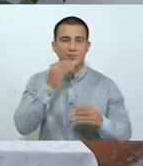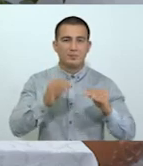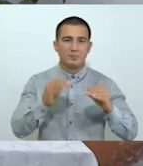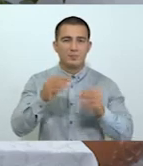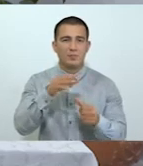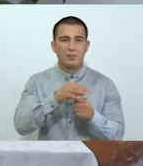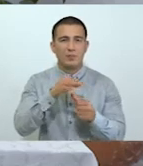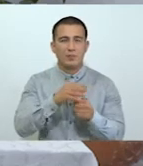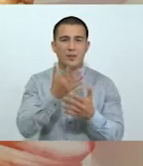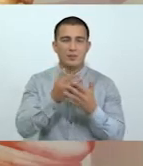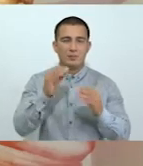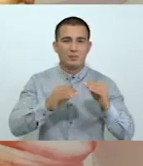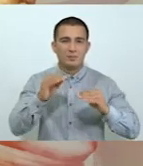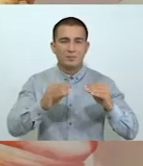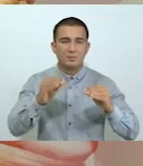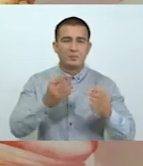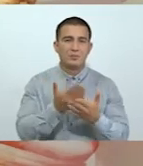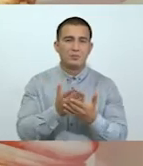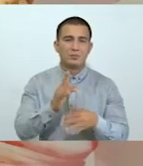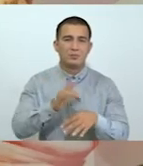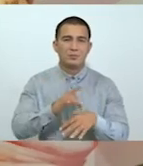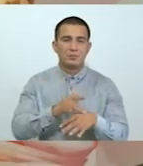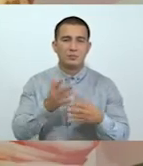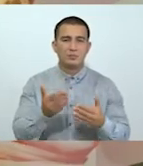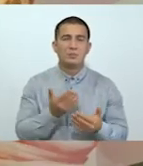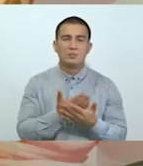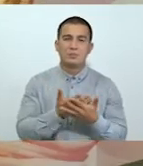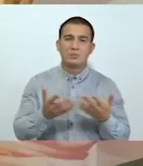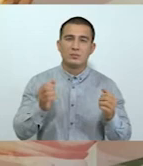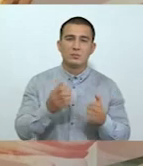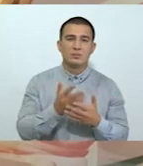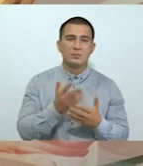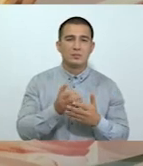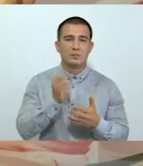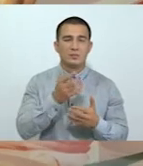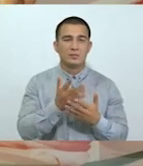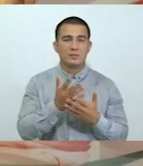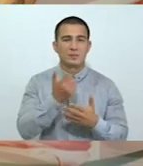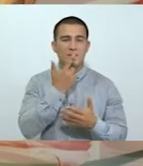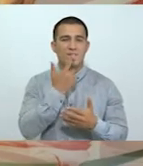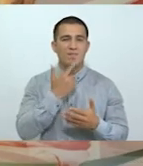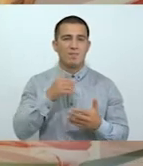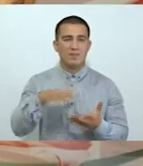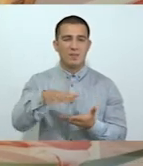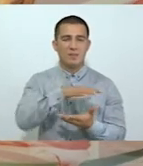Ustiga qo'ziqorinlardan bezak bersangiz bo'ladi. Juda ham qizg'ish holatini